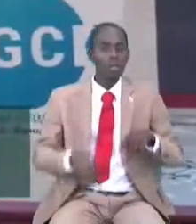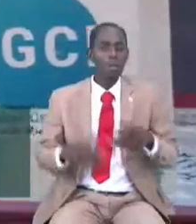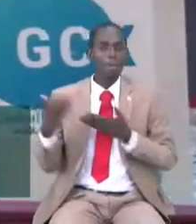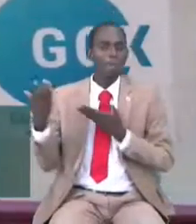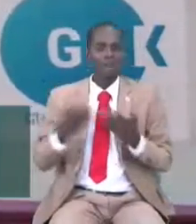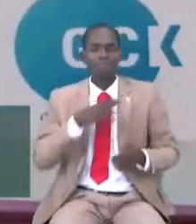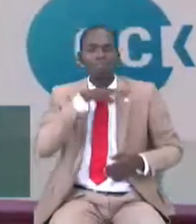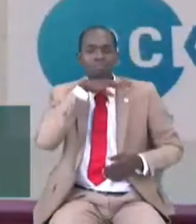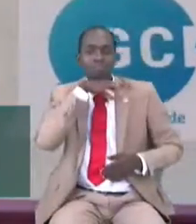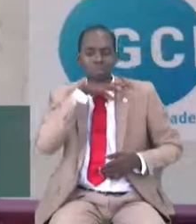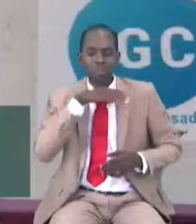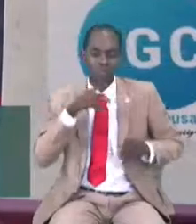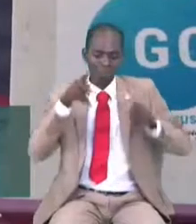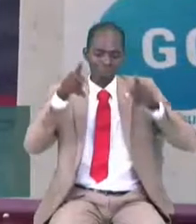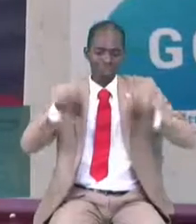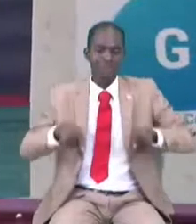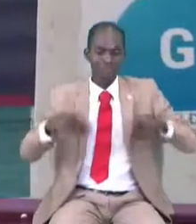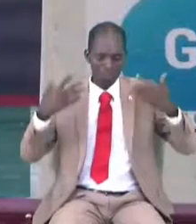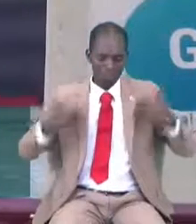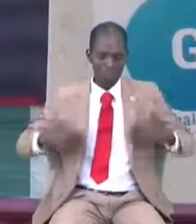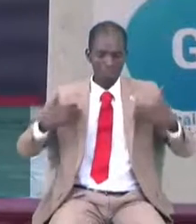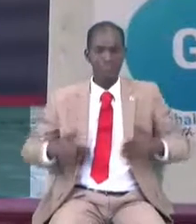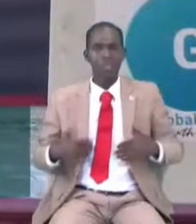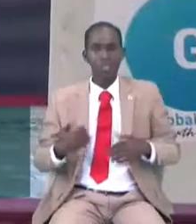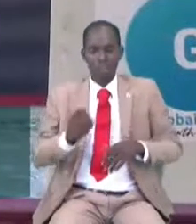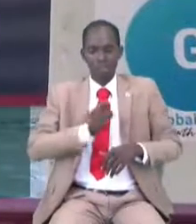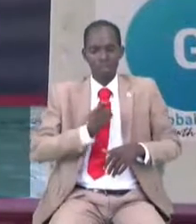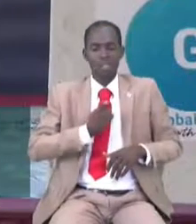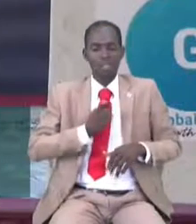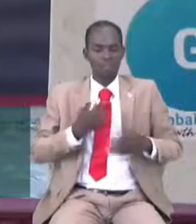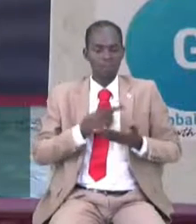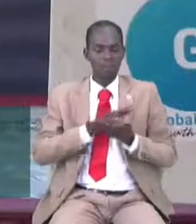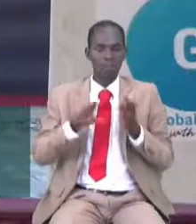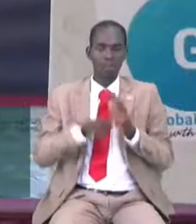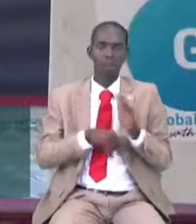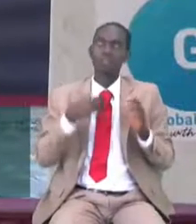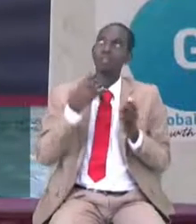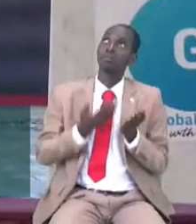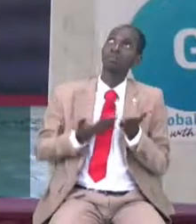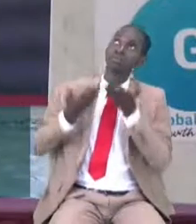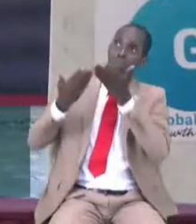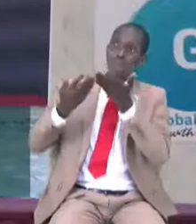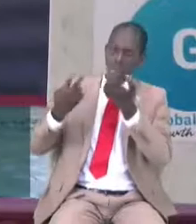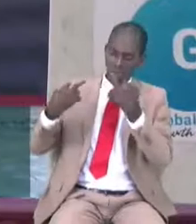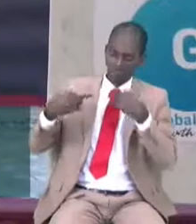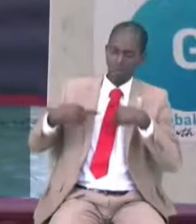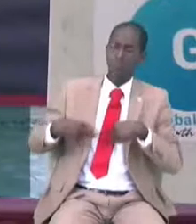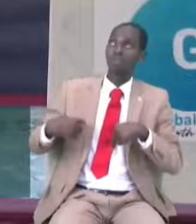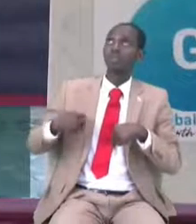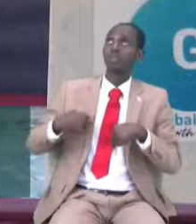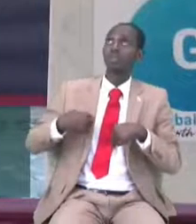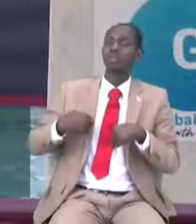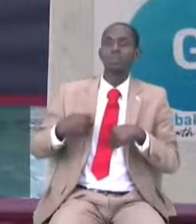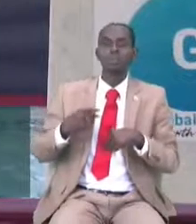souillés, sales à Dieu, disant, Dieu, regarde ceci. Mon ami, pourquoi es-tu venu ici